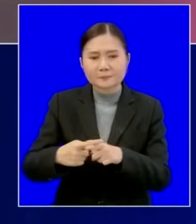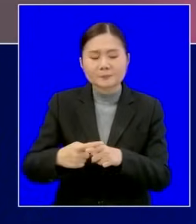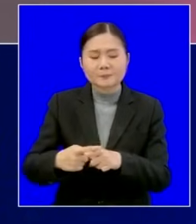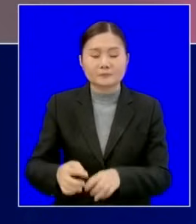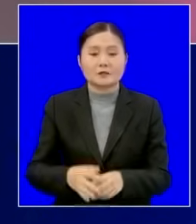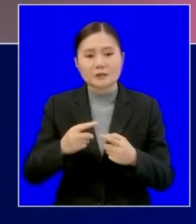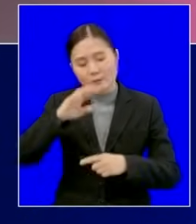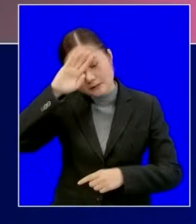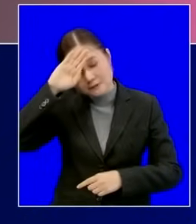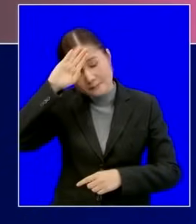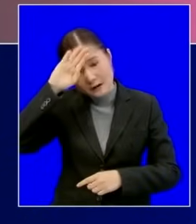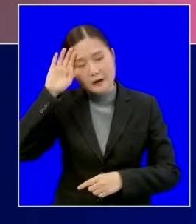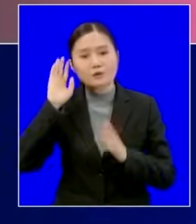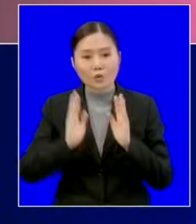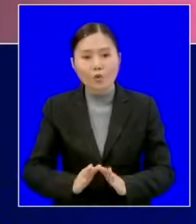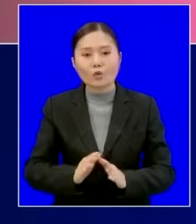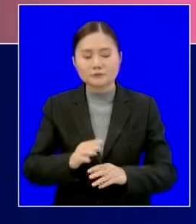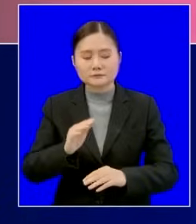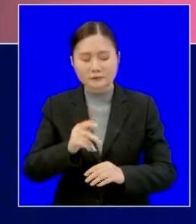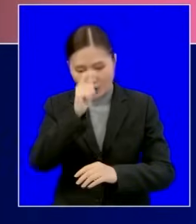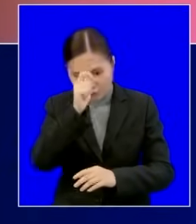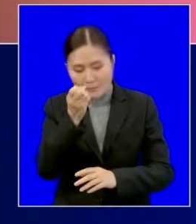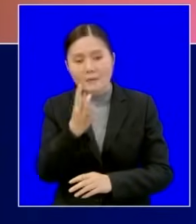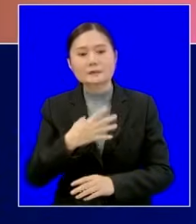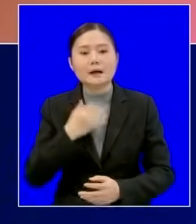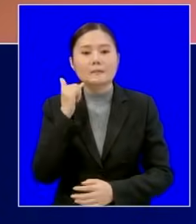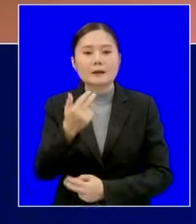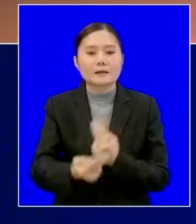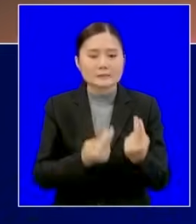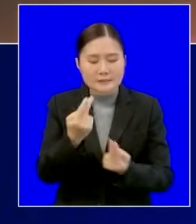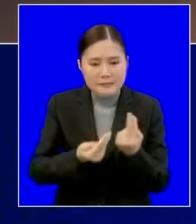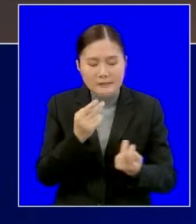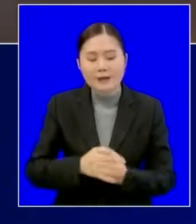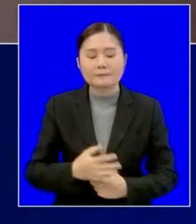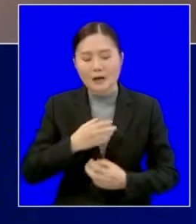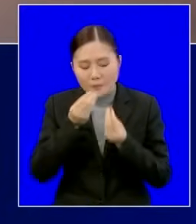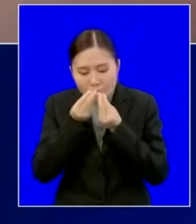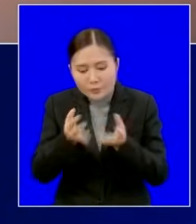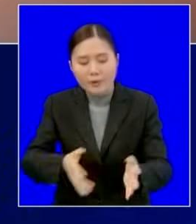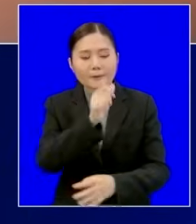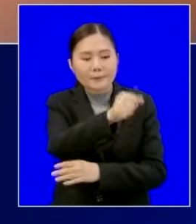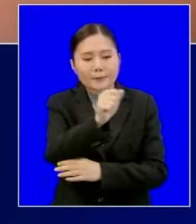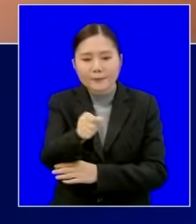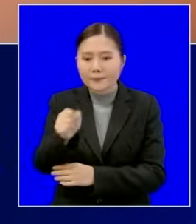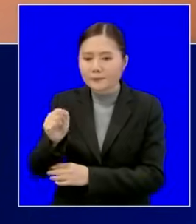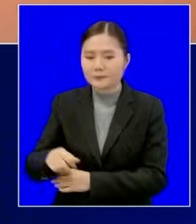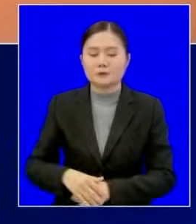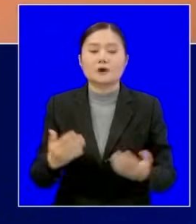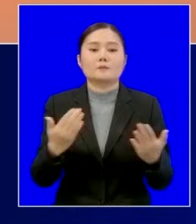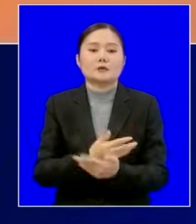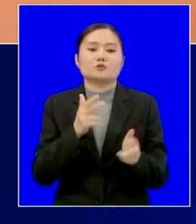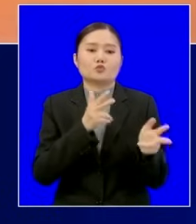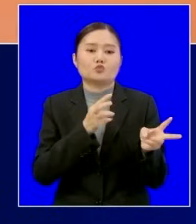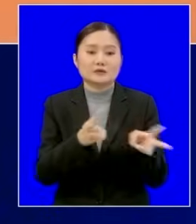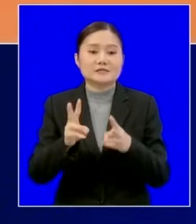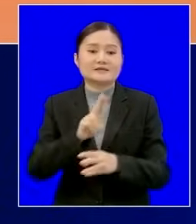ทีเนี้ยท่านป่วยแล้วท่านมีลูกศิษย์ลูกหาเยอะลูกศิษย์ลูกหาอยากจะมาเยี่ยมบางคนก็อยากจะได้รับพรได้ปรับพรมน้ำมนต ์ ก็เลยปรับไปใช้วิธีนี้